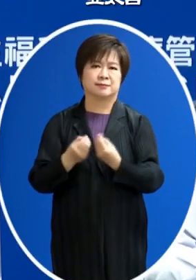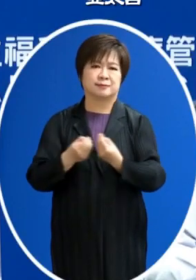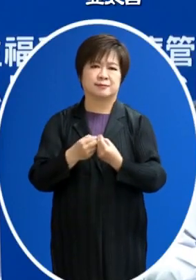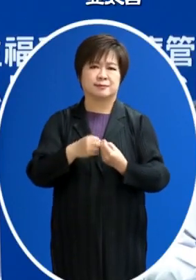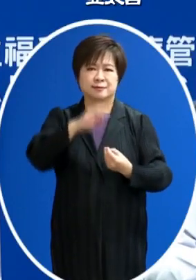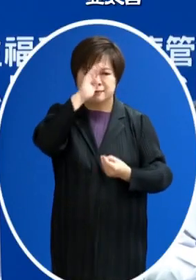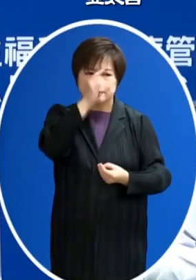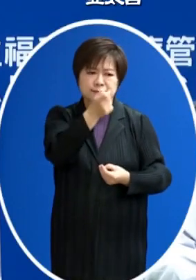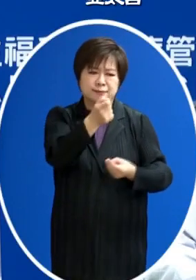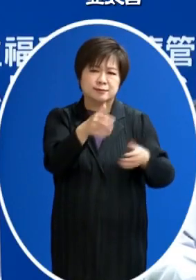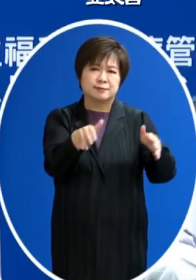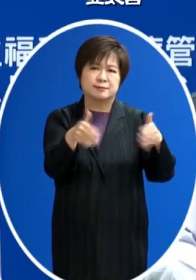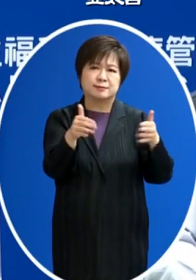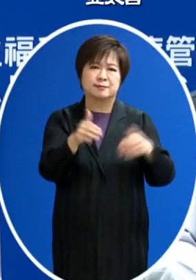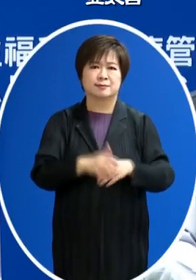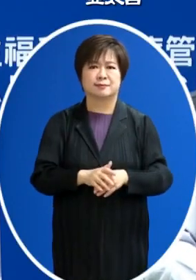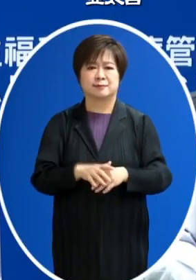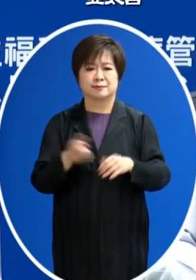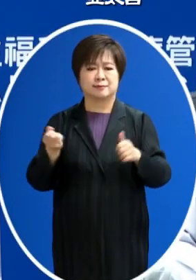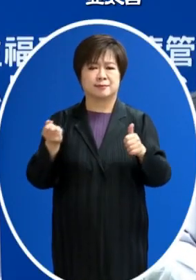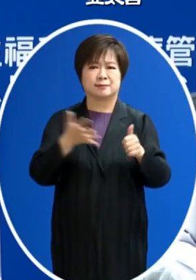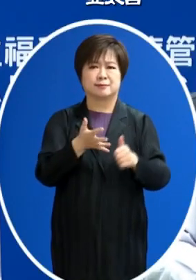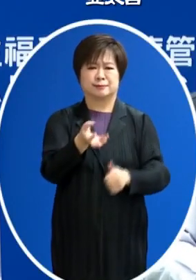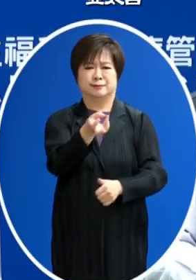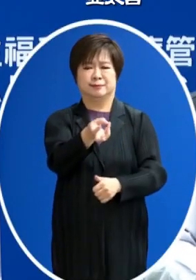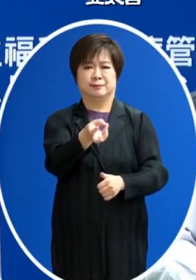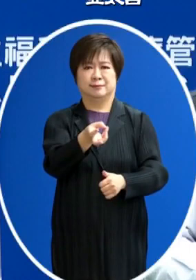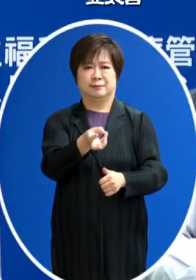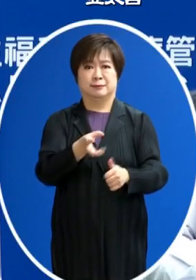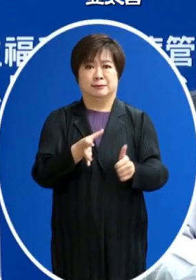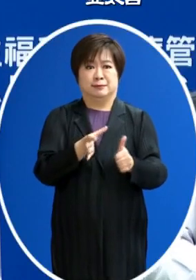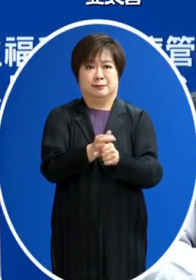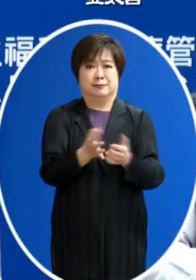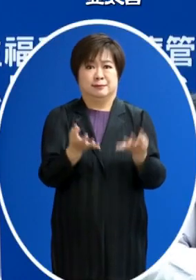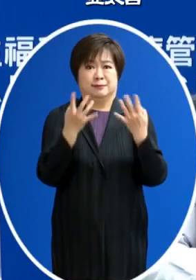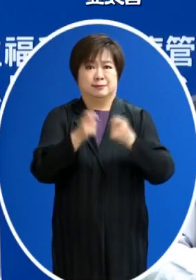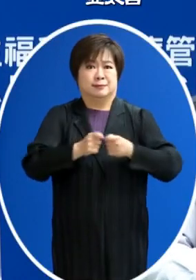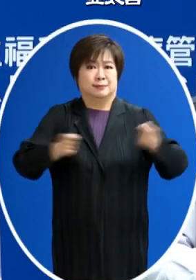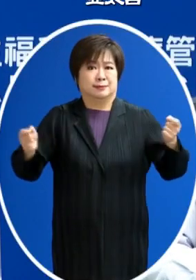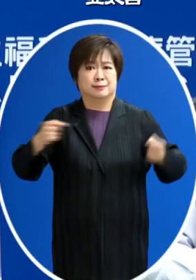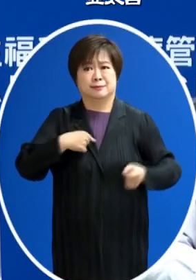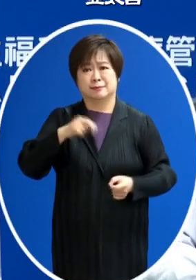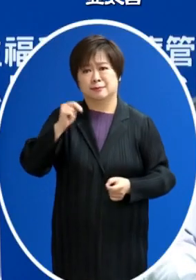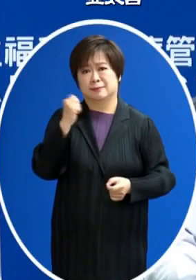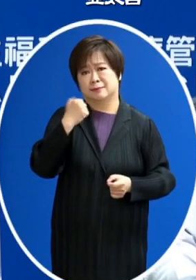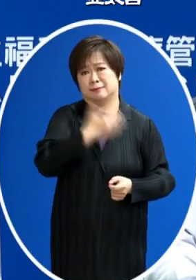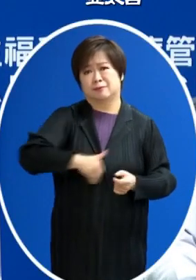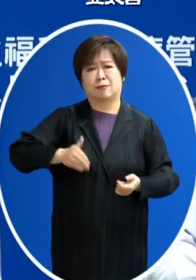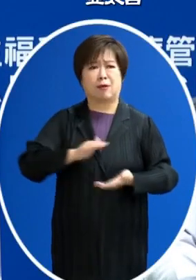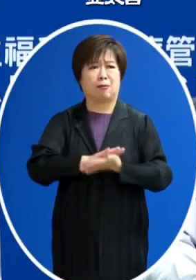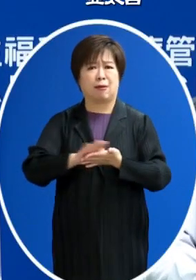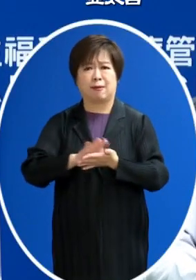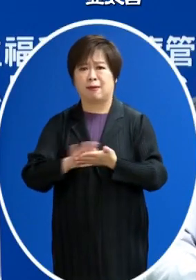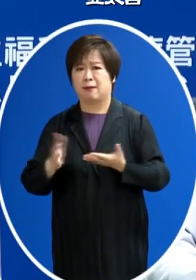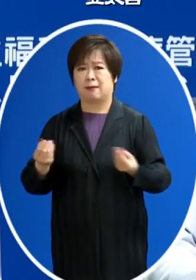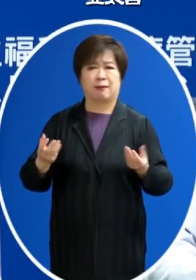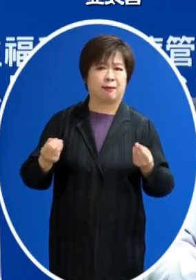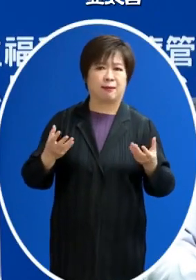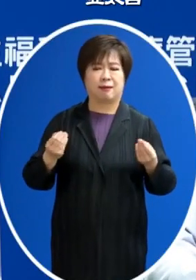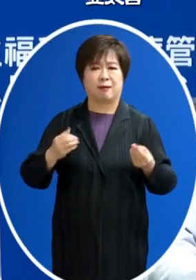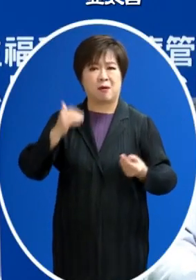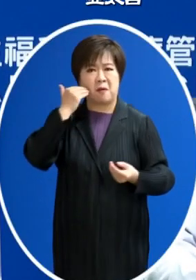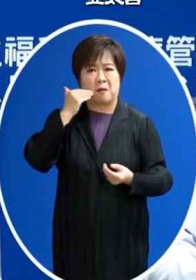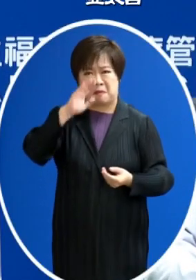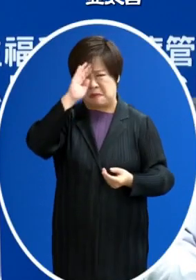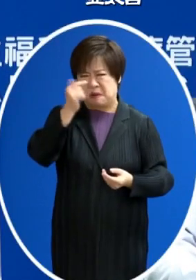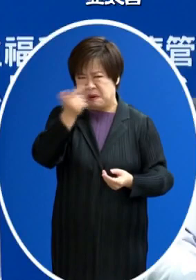轻症的，其实感染越轻的可能就关越久，因为他 N 抗体都出不来。那反而感染比较重，它会出来